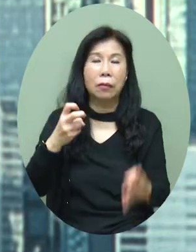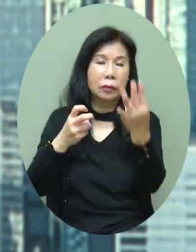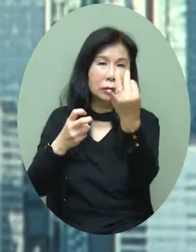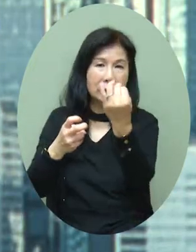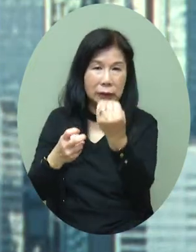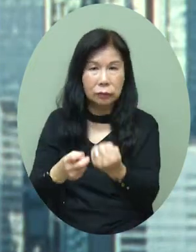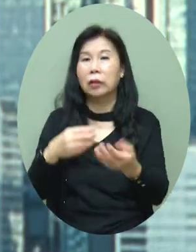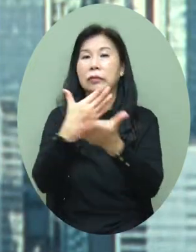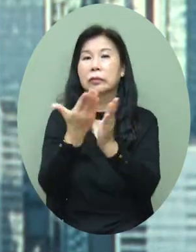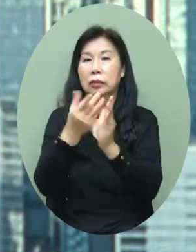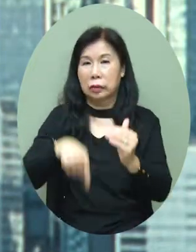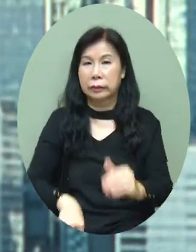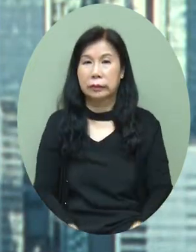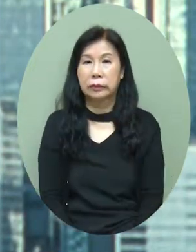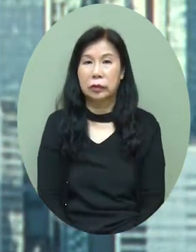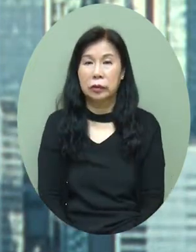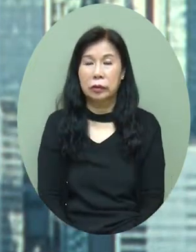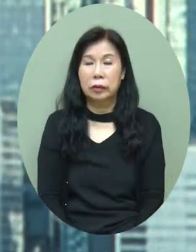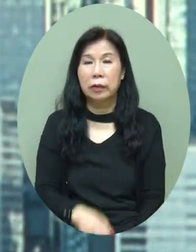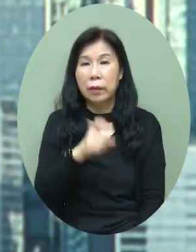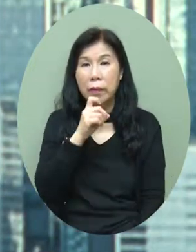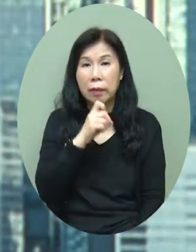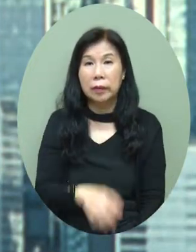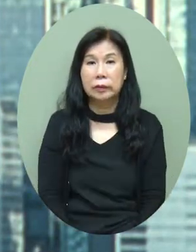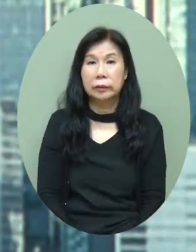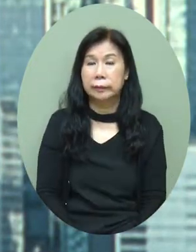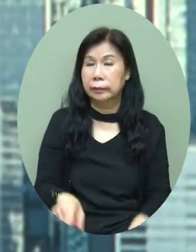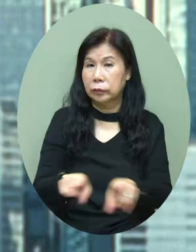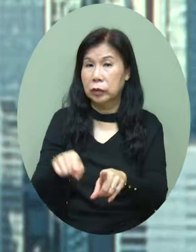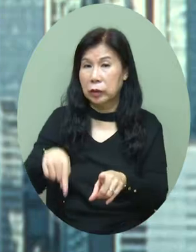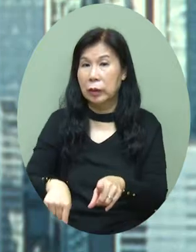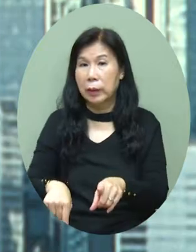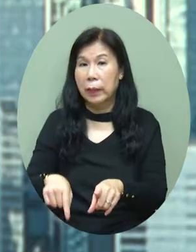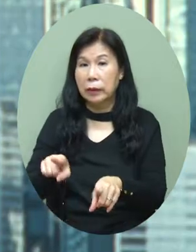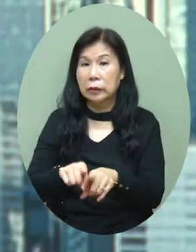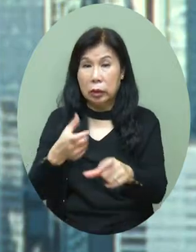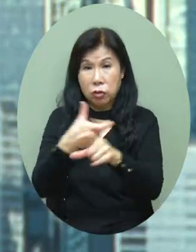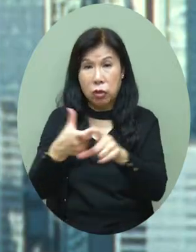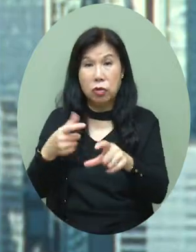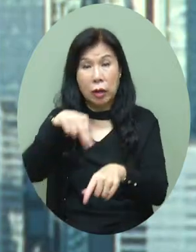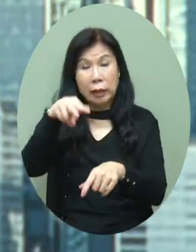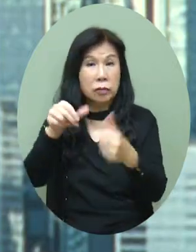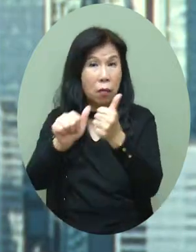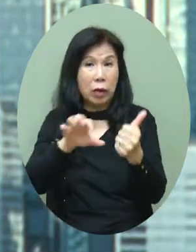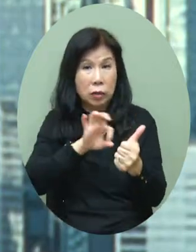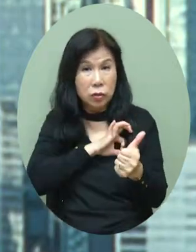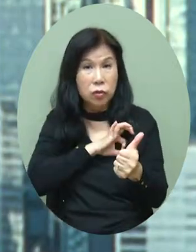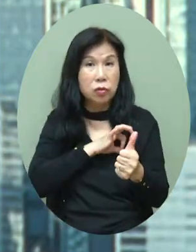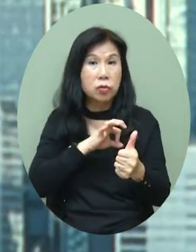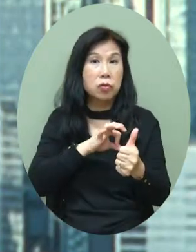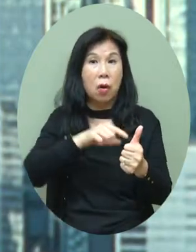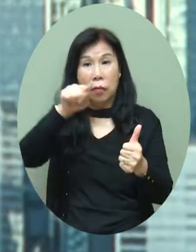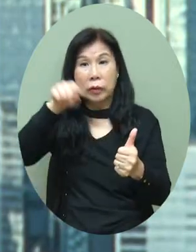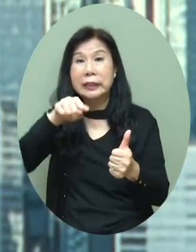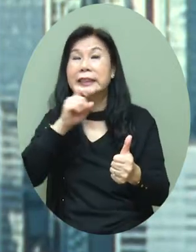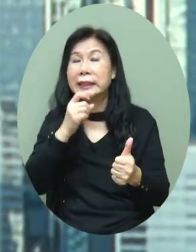素。喺一方面，我哋有正嘅正薪酬趨勢指標啦，我哋有